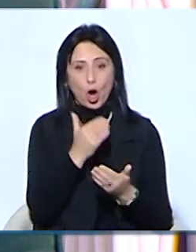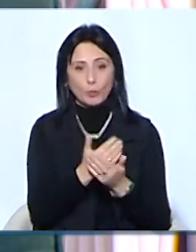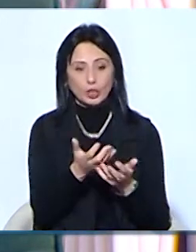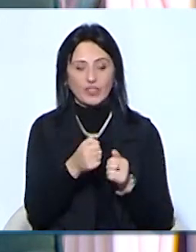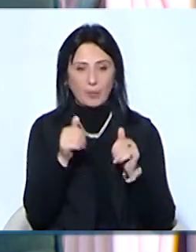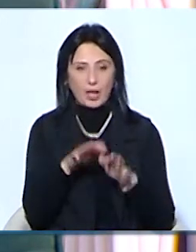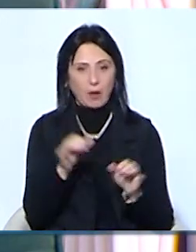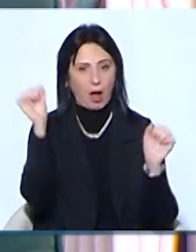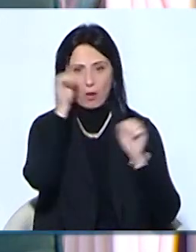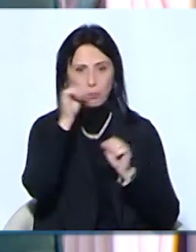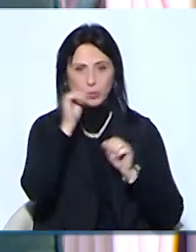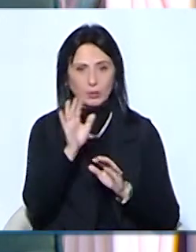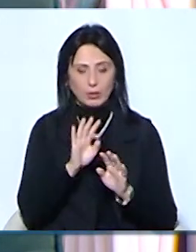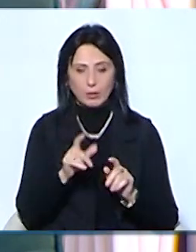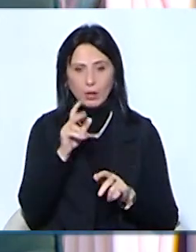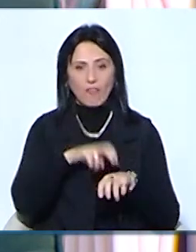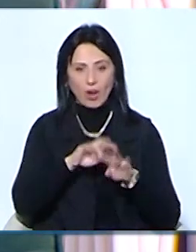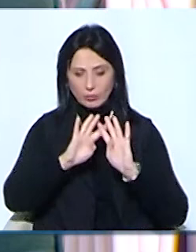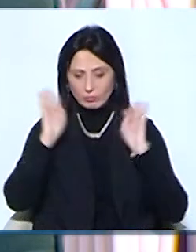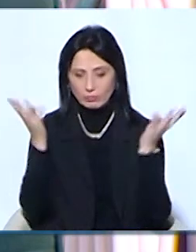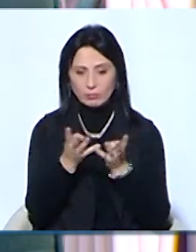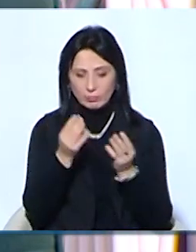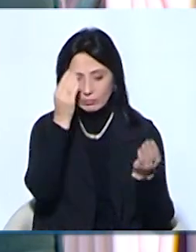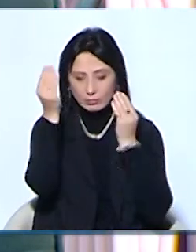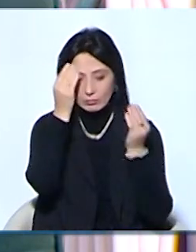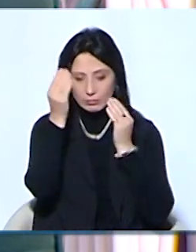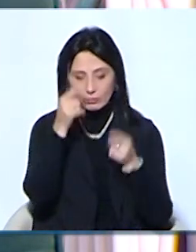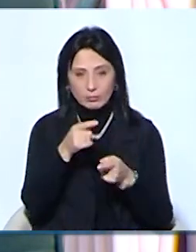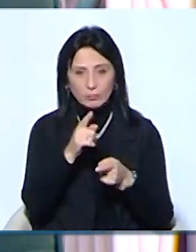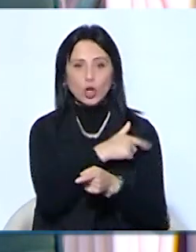ვიღებთ გადაწყვეტილებას კონსილიუმის შედეგად, რომ ეს ადამიანი გახდება დონორი თუ არა.